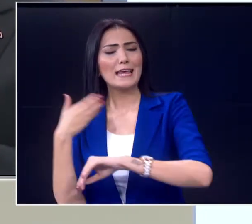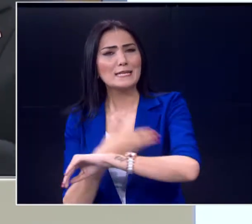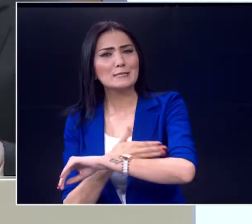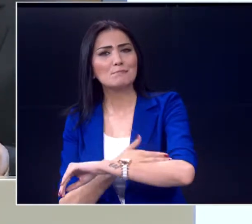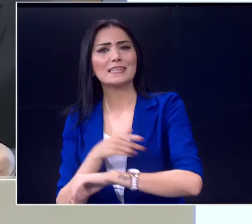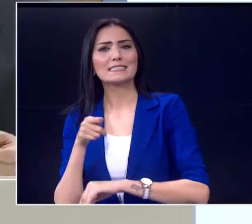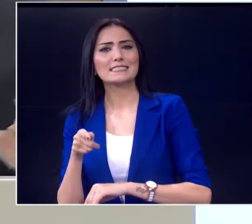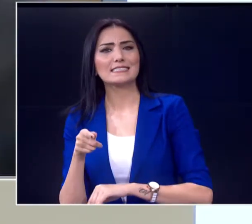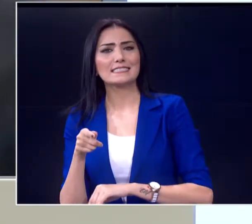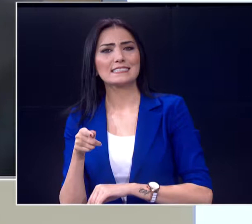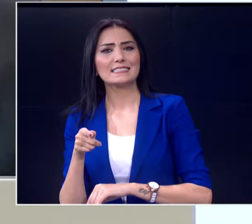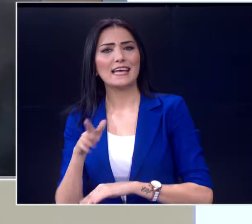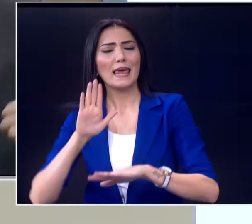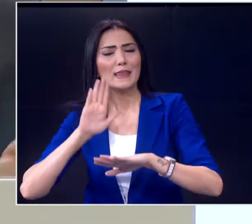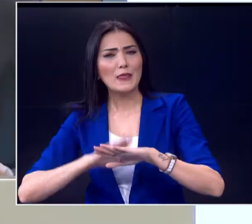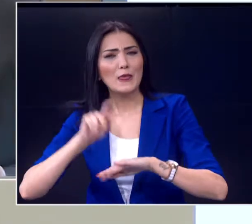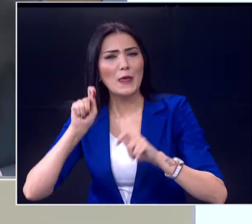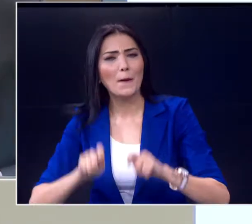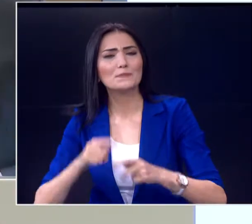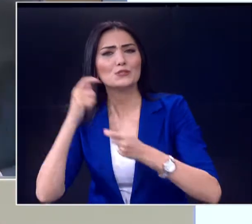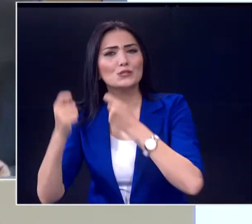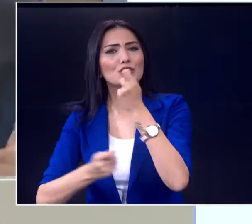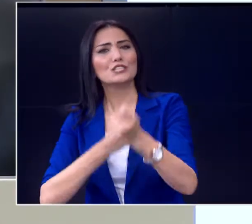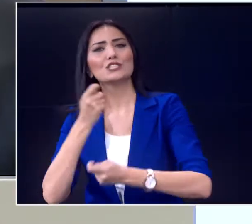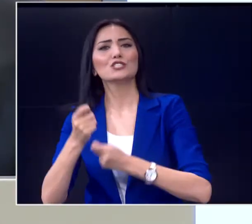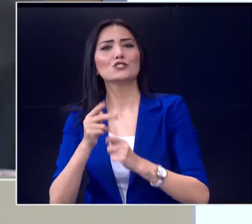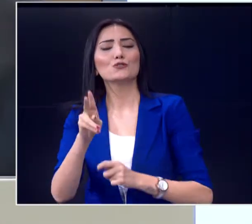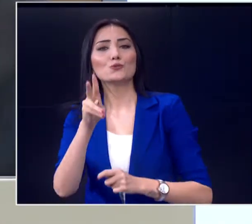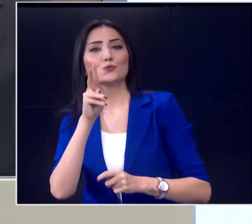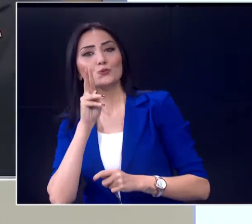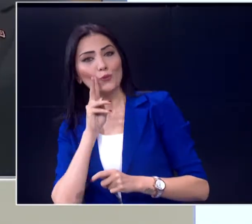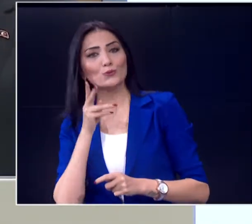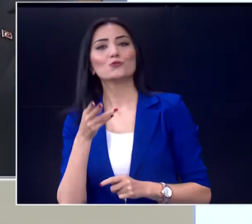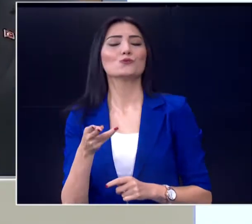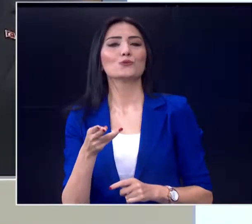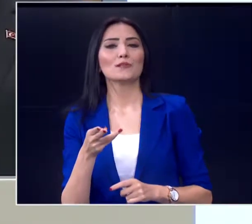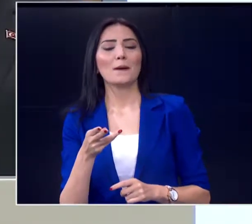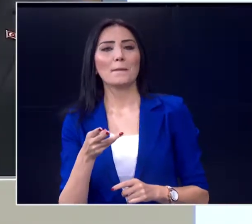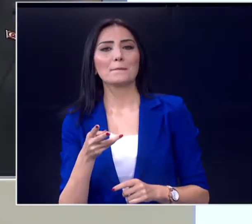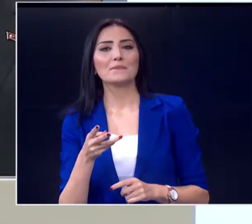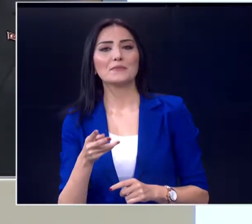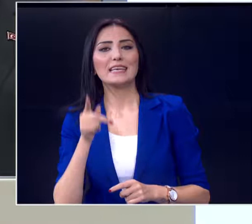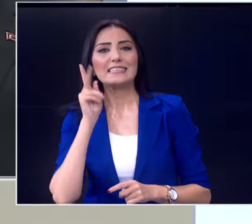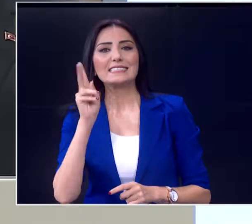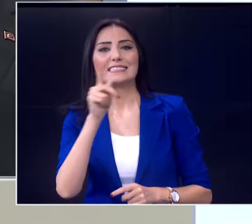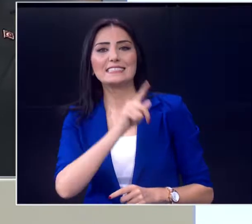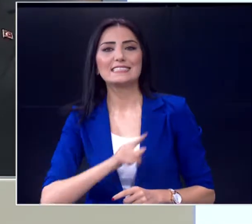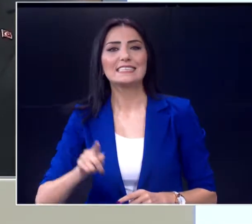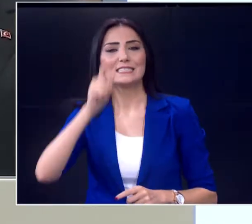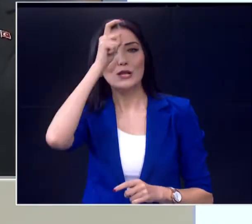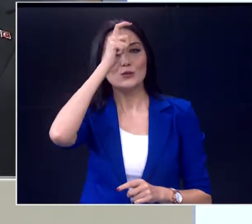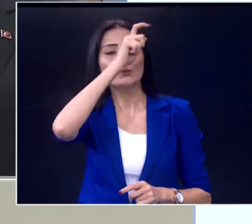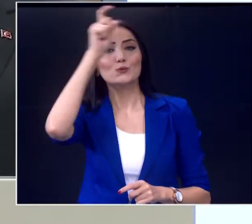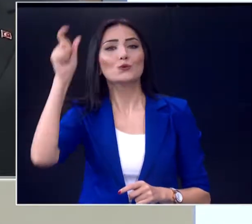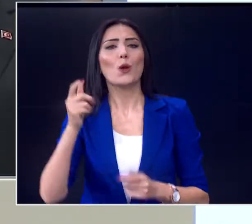hizmetin, yaptığı işin sonucu itibariyle siz